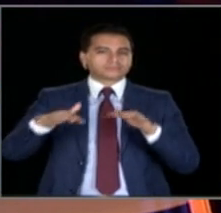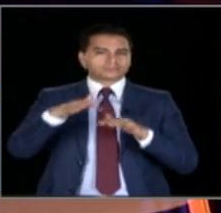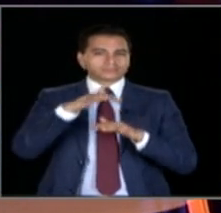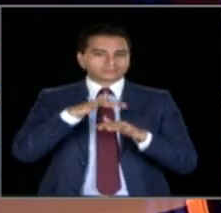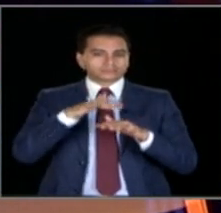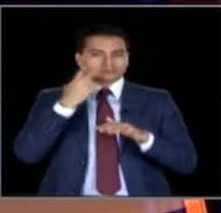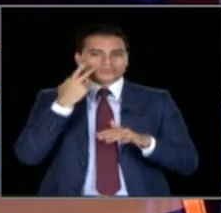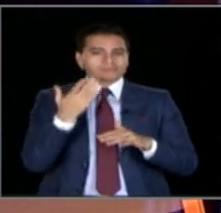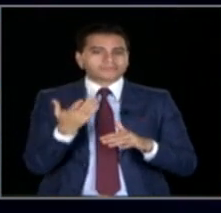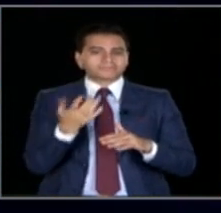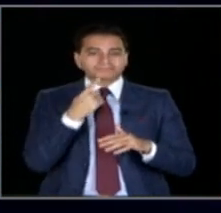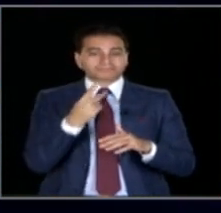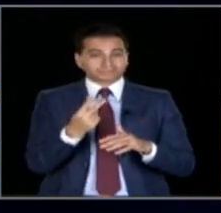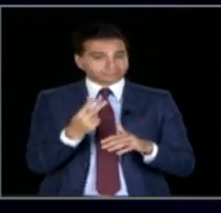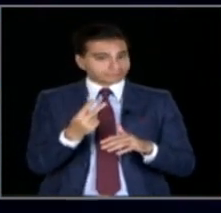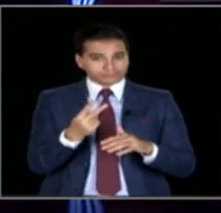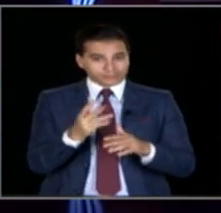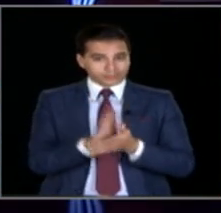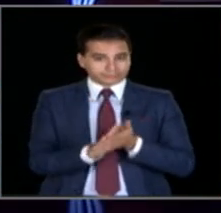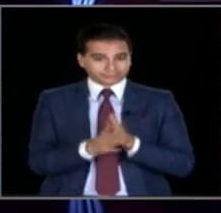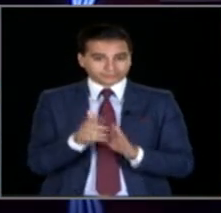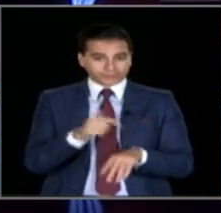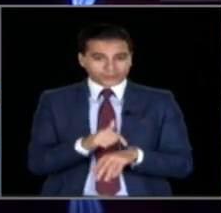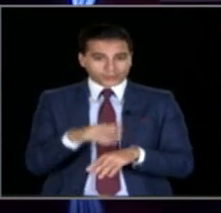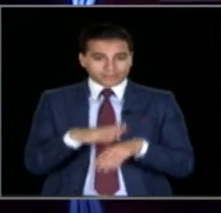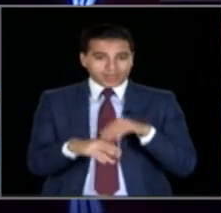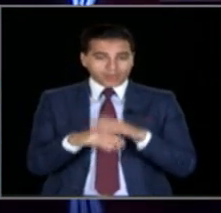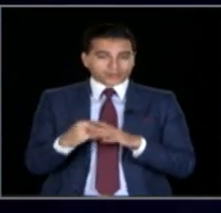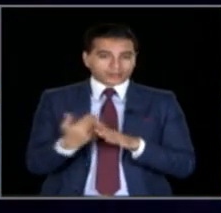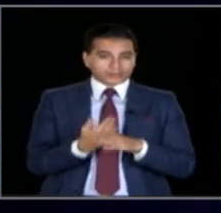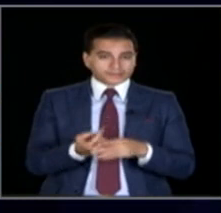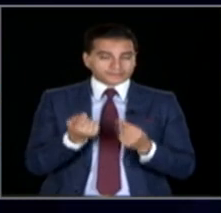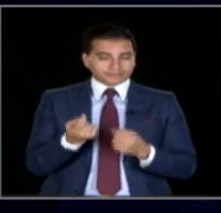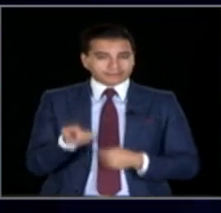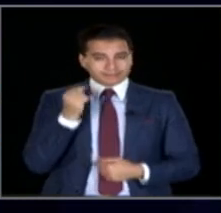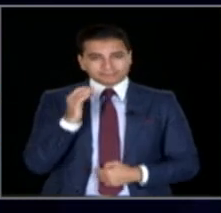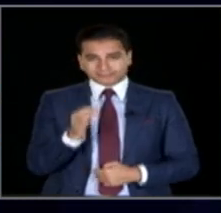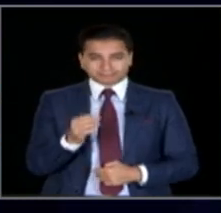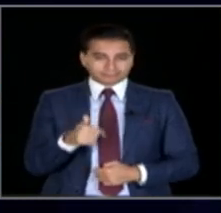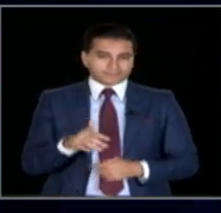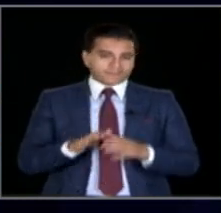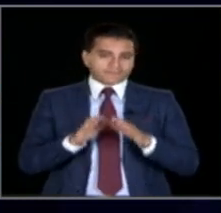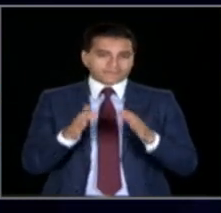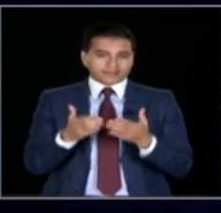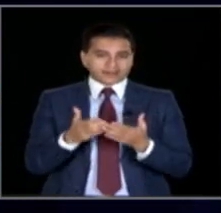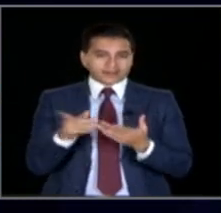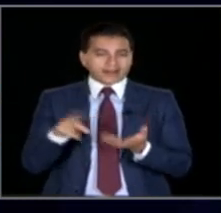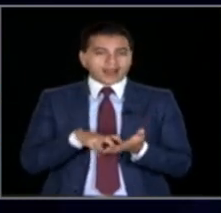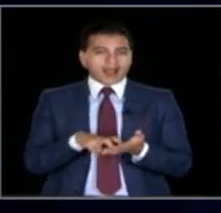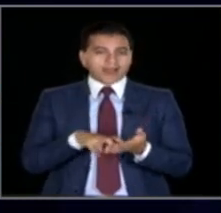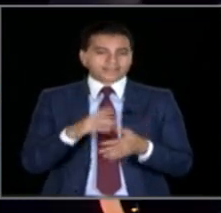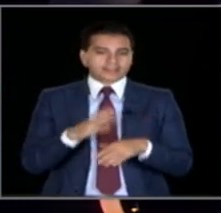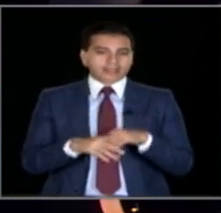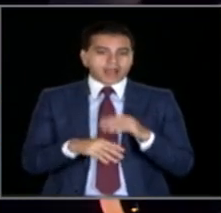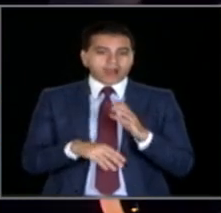ثانيتين. مفيش محاولة خالص. غريبة جدا. فريق الهكسوس خايفين